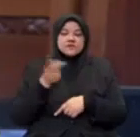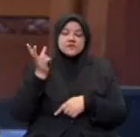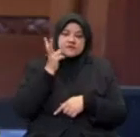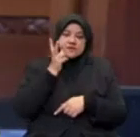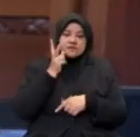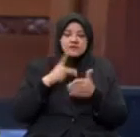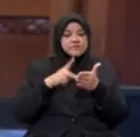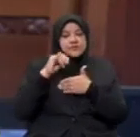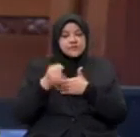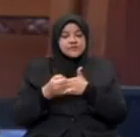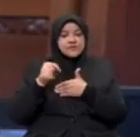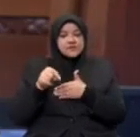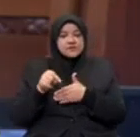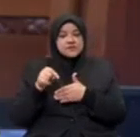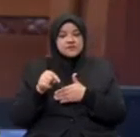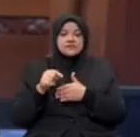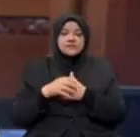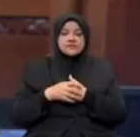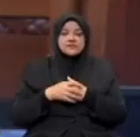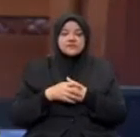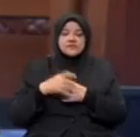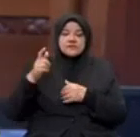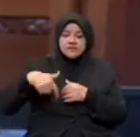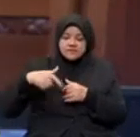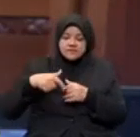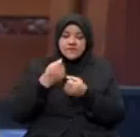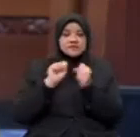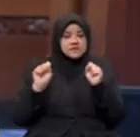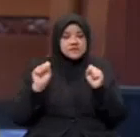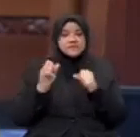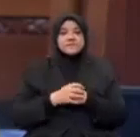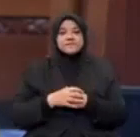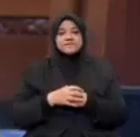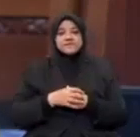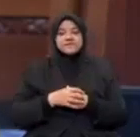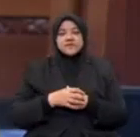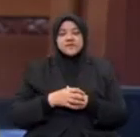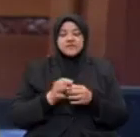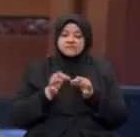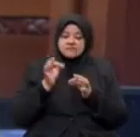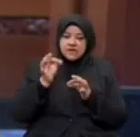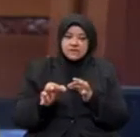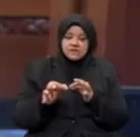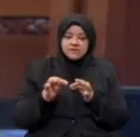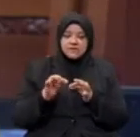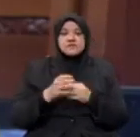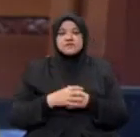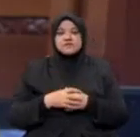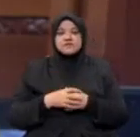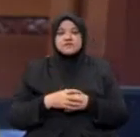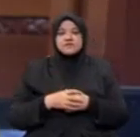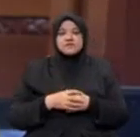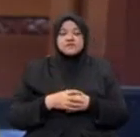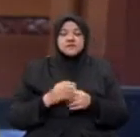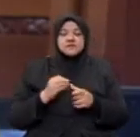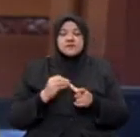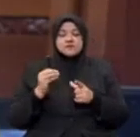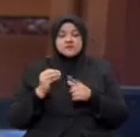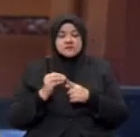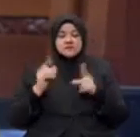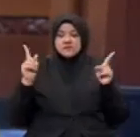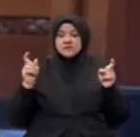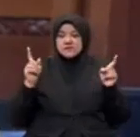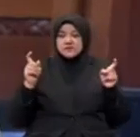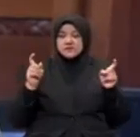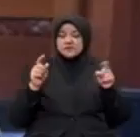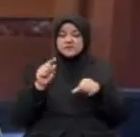dengar projek-projek itu lewat siap, sakit ataupun terbengkalai. Jadi dalam konteks